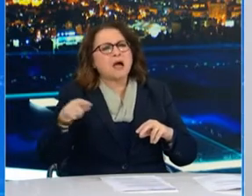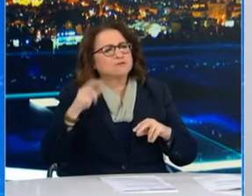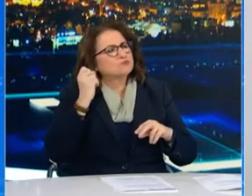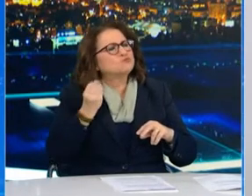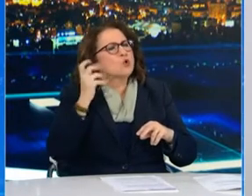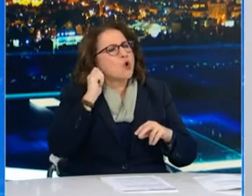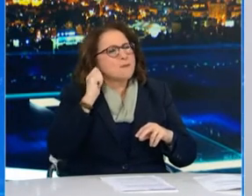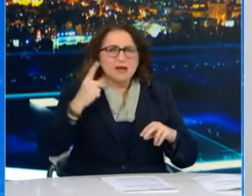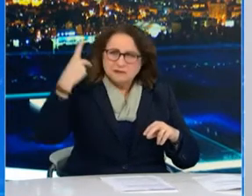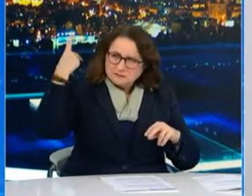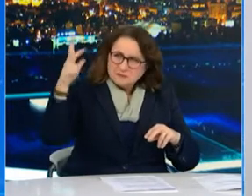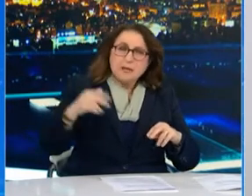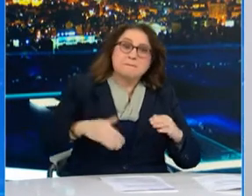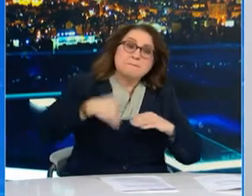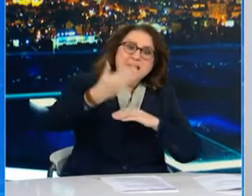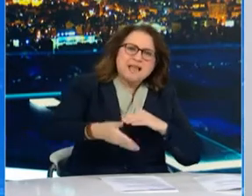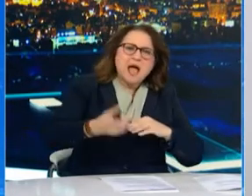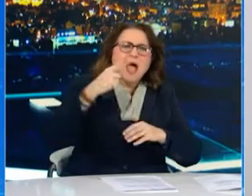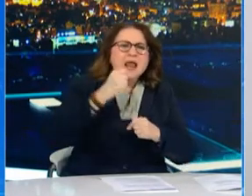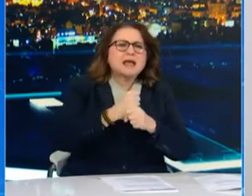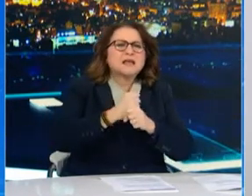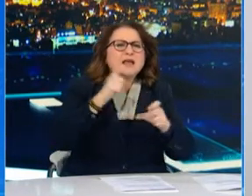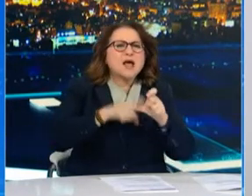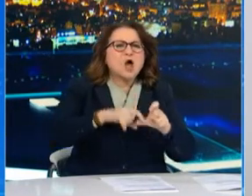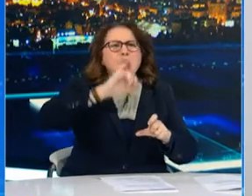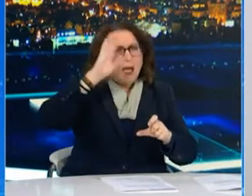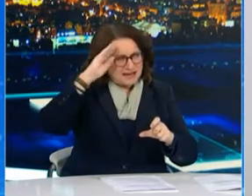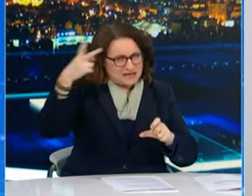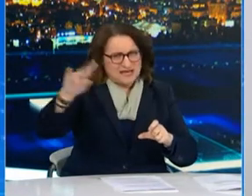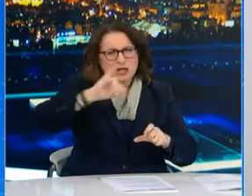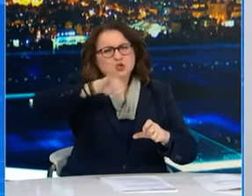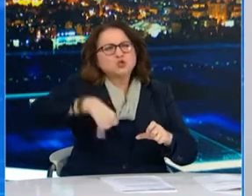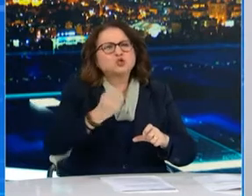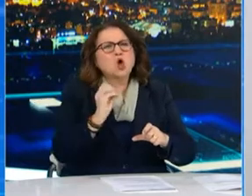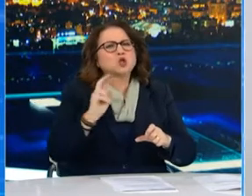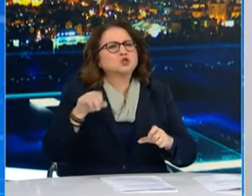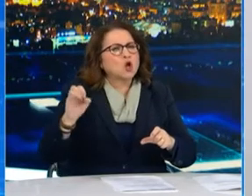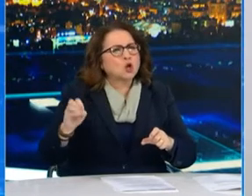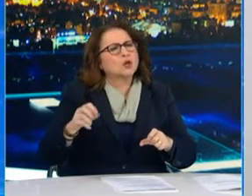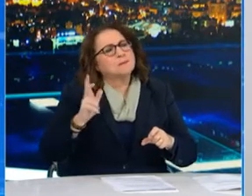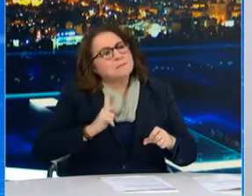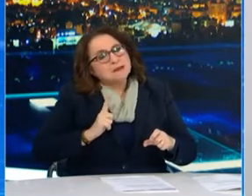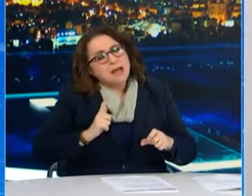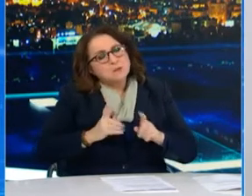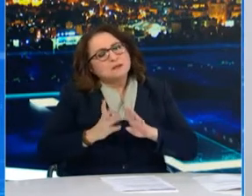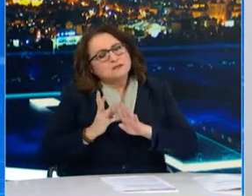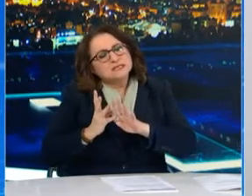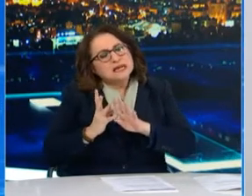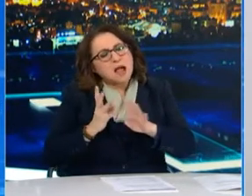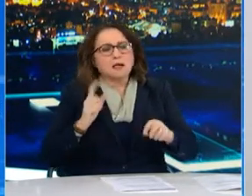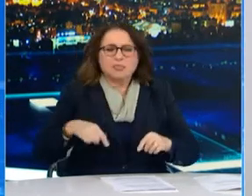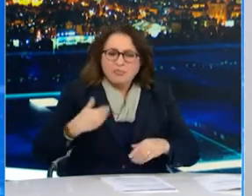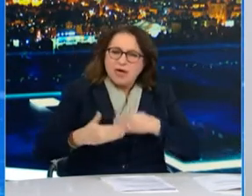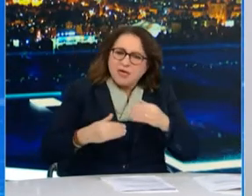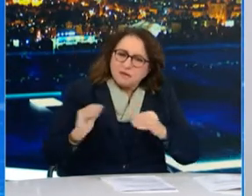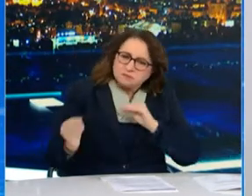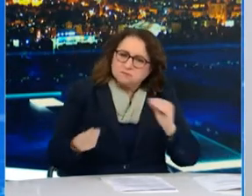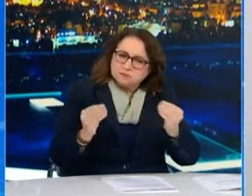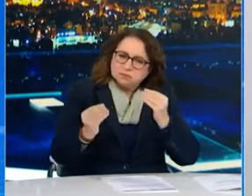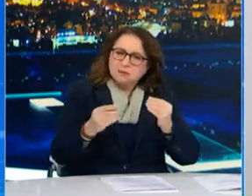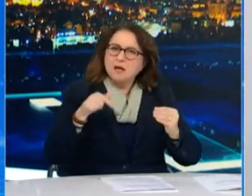μονοδοσικό εμβόλιο της Johnson & Johnson και ούτω καθεξής. Άρα λοιπόν η πρόνοια έχει υπάρξει, το σχέδιο έχει υπάρξει,